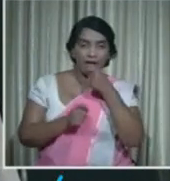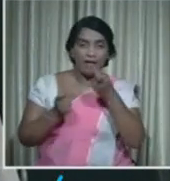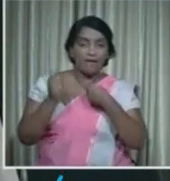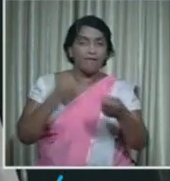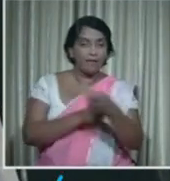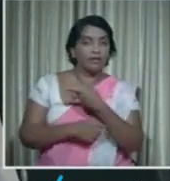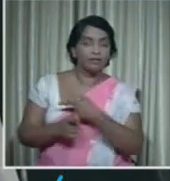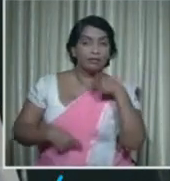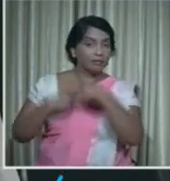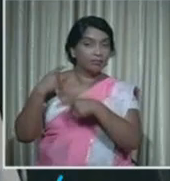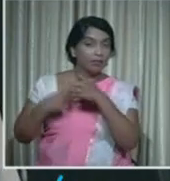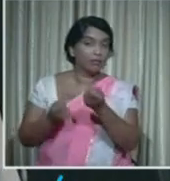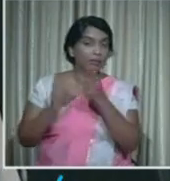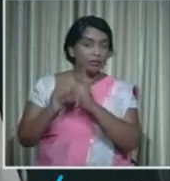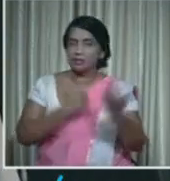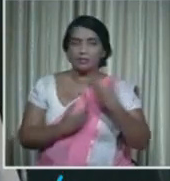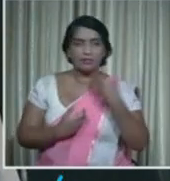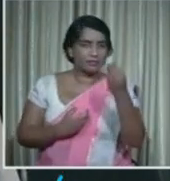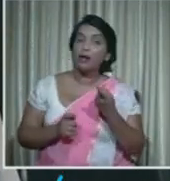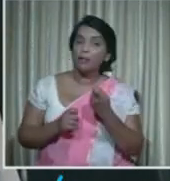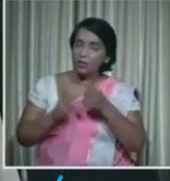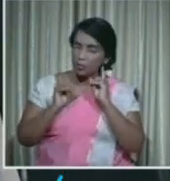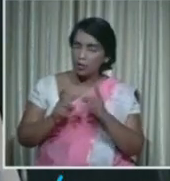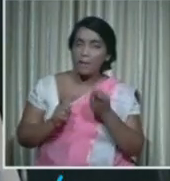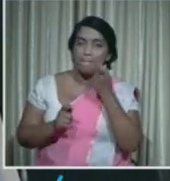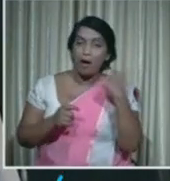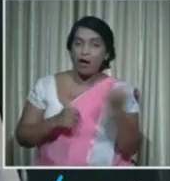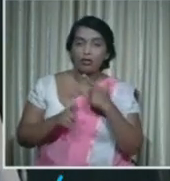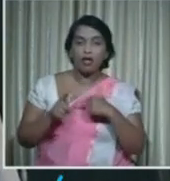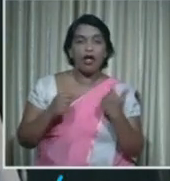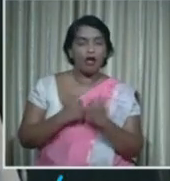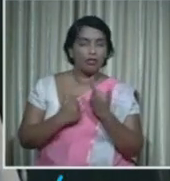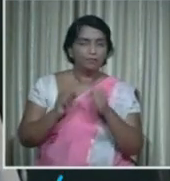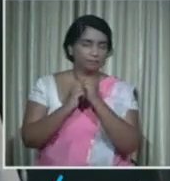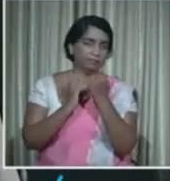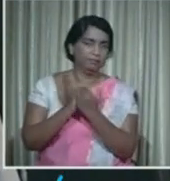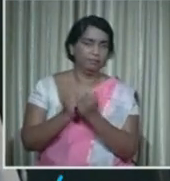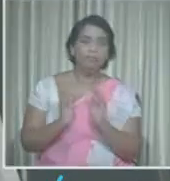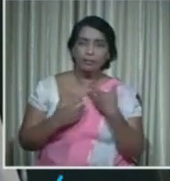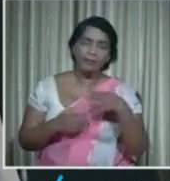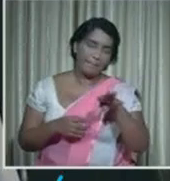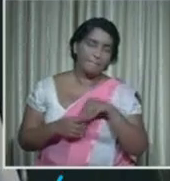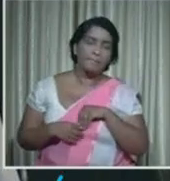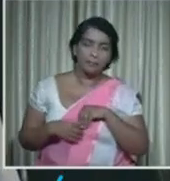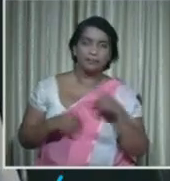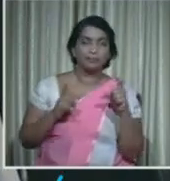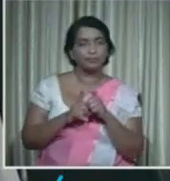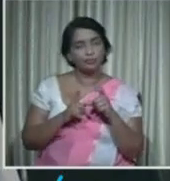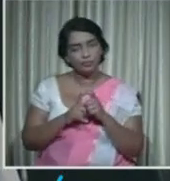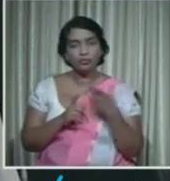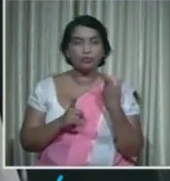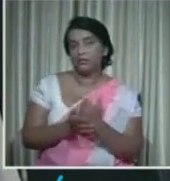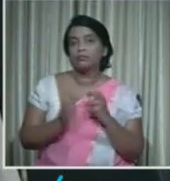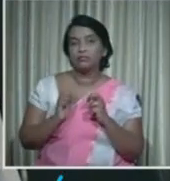ඔය වී මෝල් හිමියන්ට ඕනේ මිලට වී විකුණන්න අපි දෙන්නේ නැහැ. අපි ලෑස්ති අලුත් අවුරුද්දේ සාධාරණ මිලට හාල් ටික දෙන්න අපි පිළිගන්නවා. මේ ඩොලරයත් එක්ක මේ